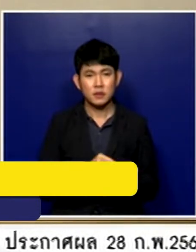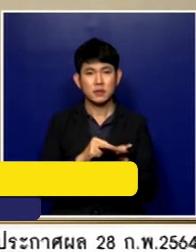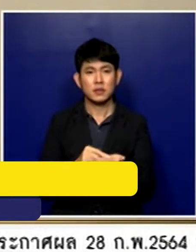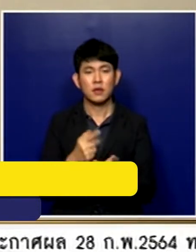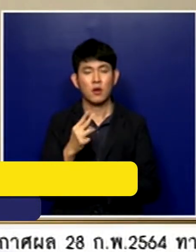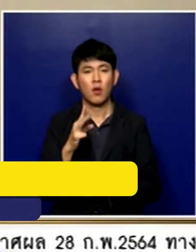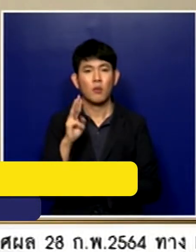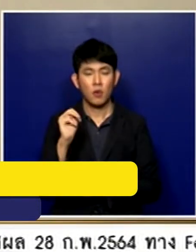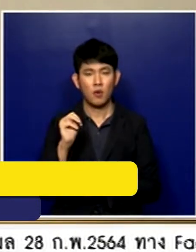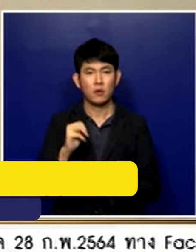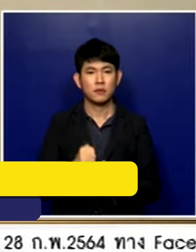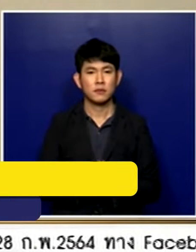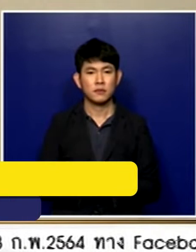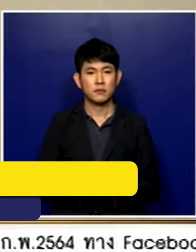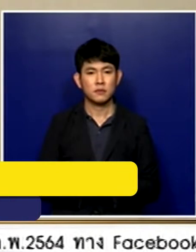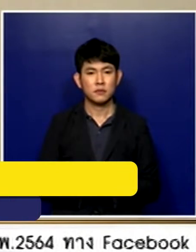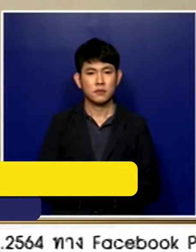กทมต่อไปครับ